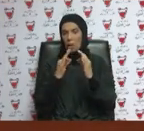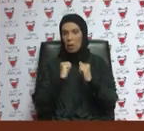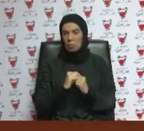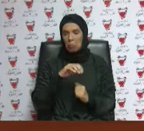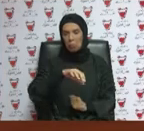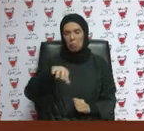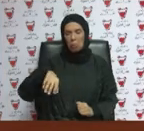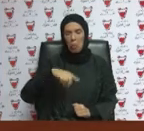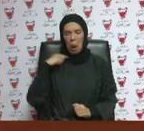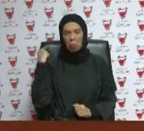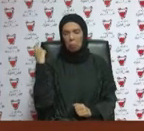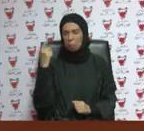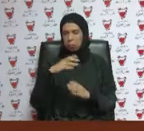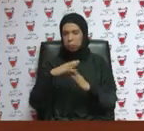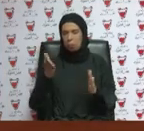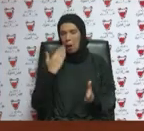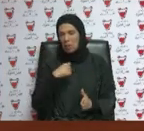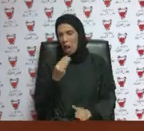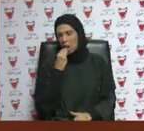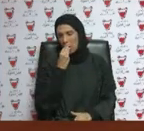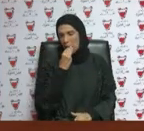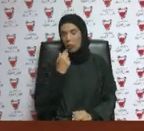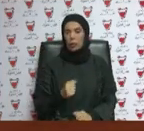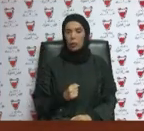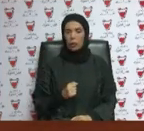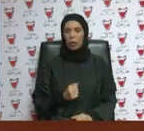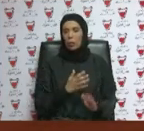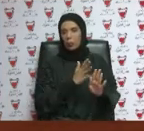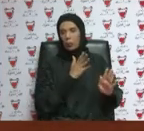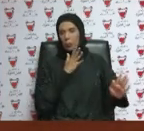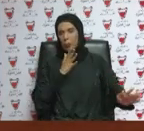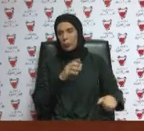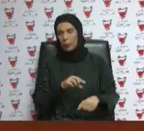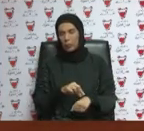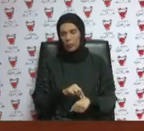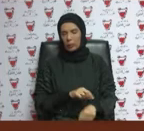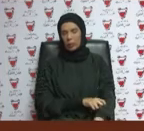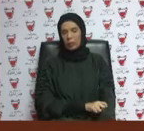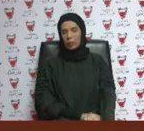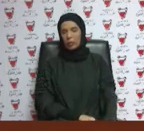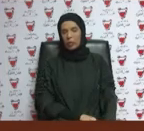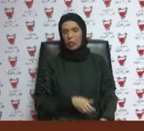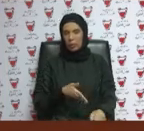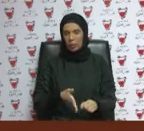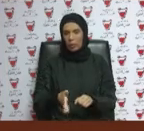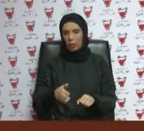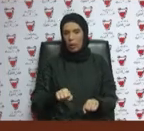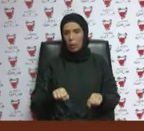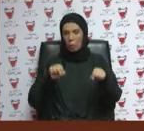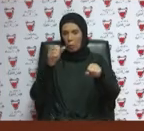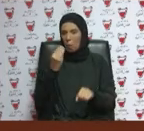صناعية تعاني من نقص في المواد الغذائية وطوابير من الناس بالمئات لدخول المحلات